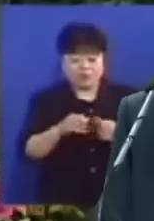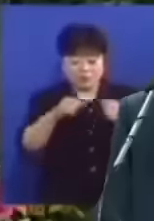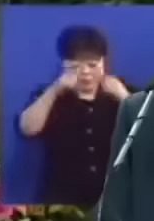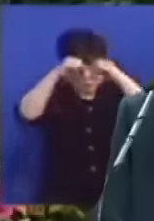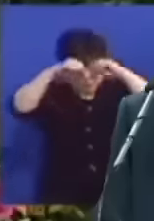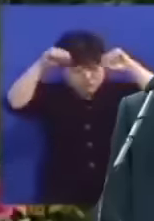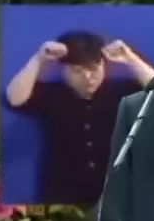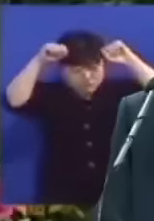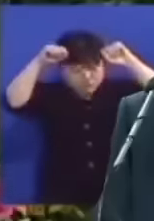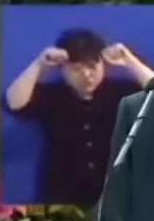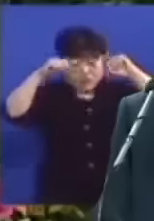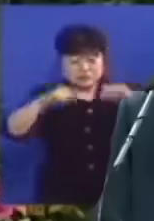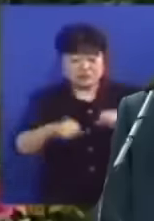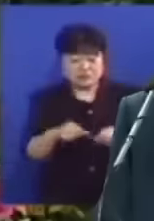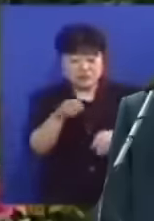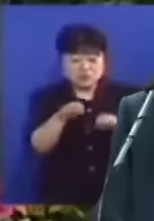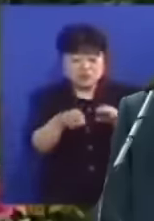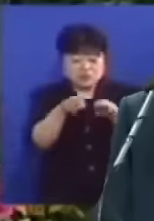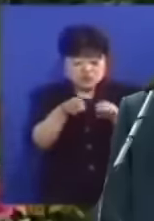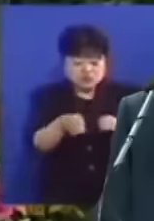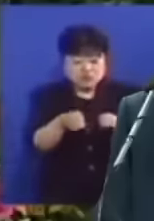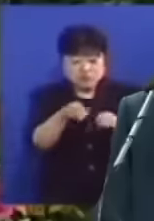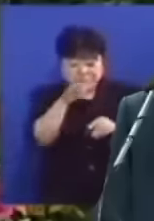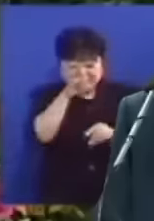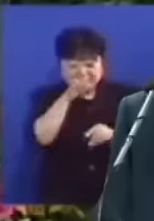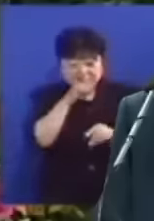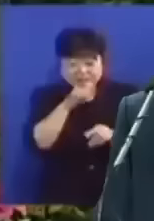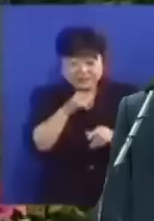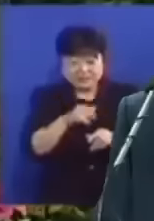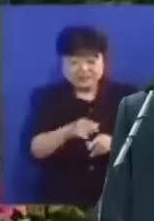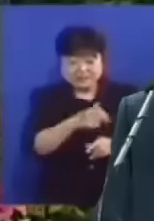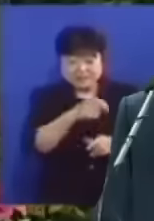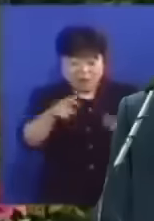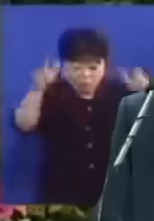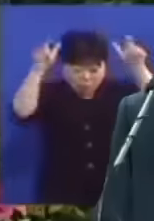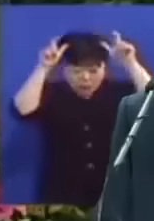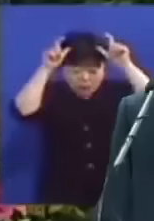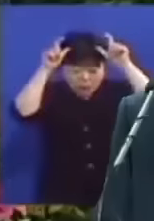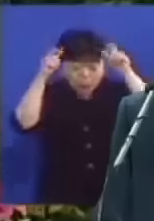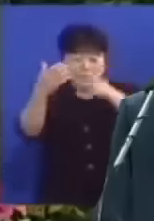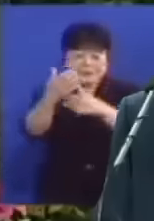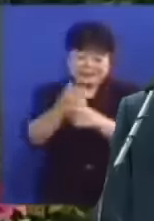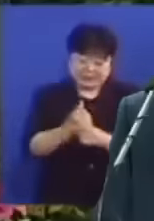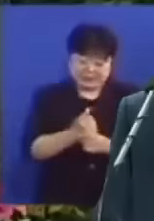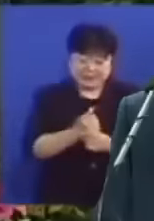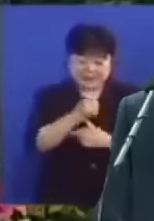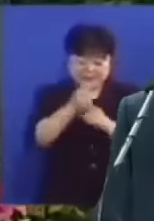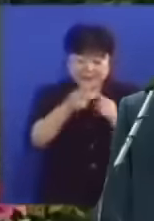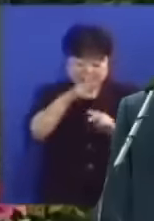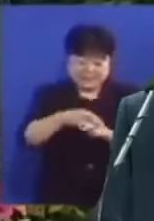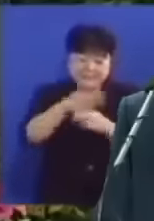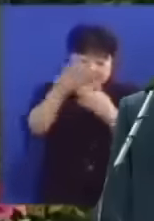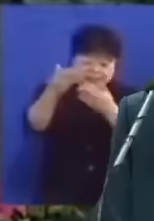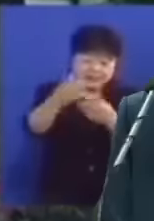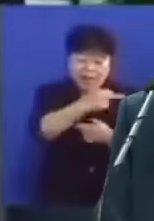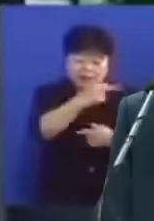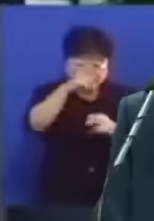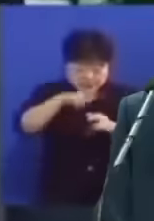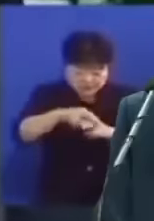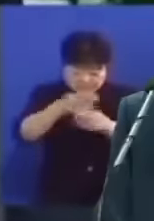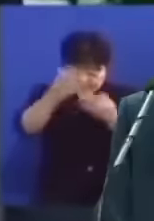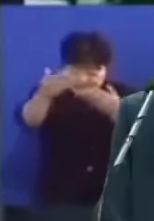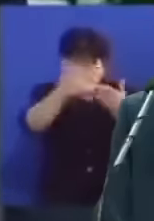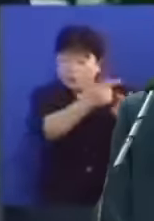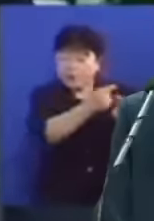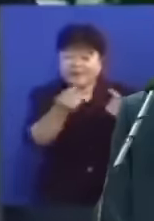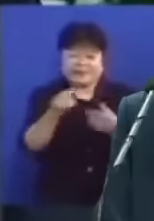있는 황소, 아주 건장한 황소를 잡아서 하나님께 제사드리면 굉장히 큰 제사드리는